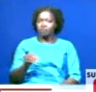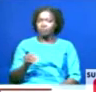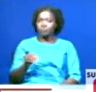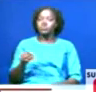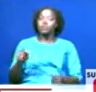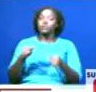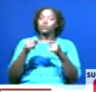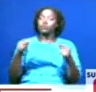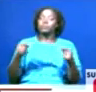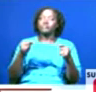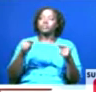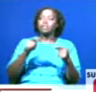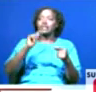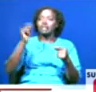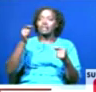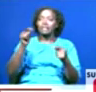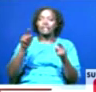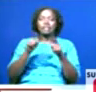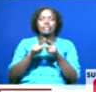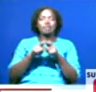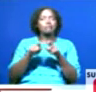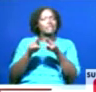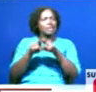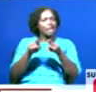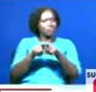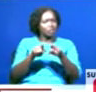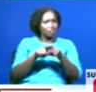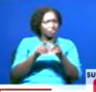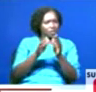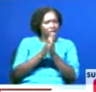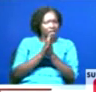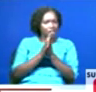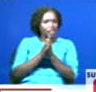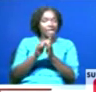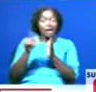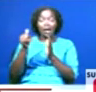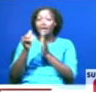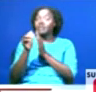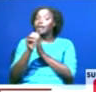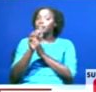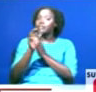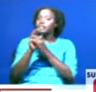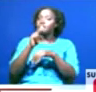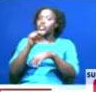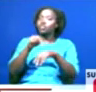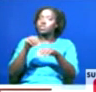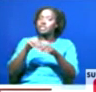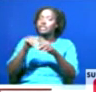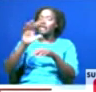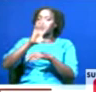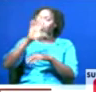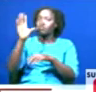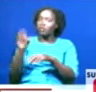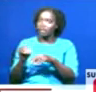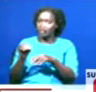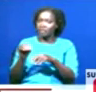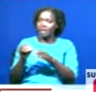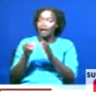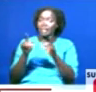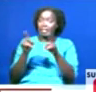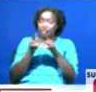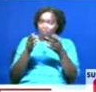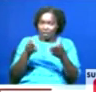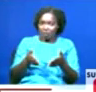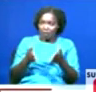upinzani nchini Kenya yalisadifiana na maandamano yaliyotokea katika mataifa mengine matatu barani Afrika. Sawa na maandamano ya humo nchini,